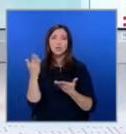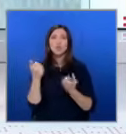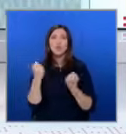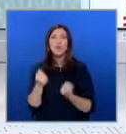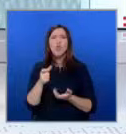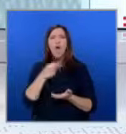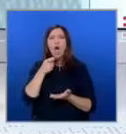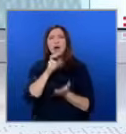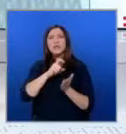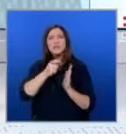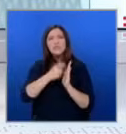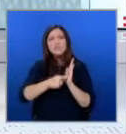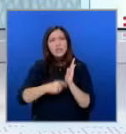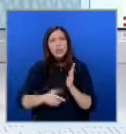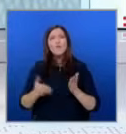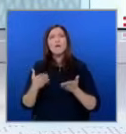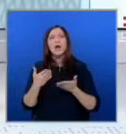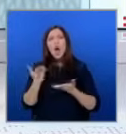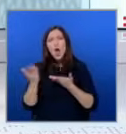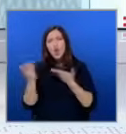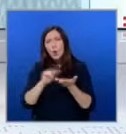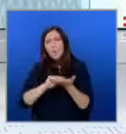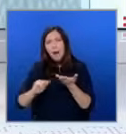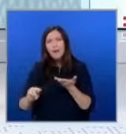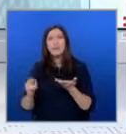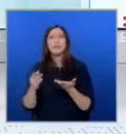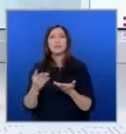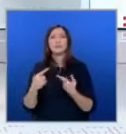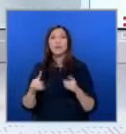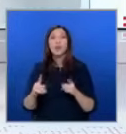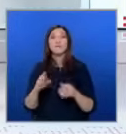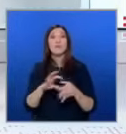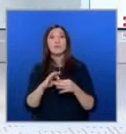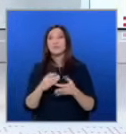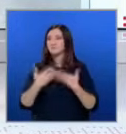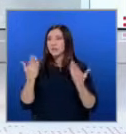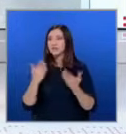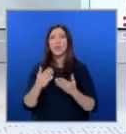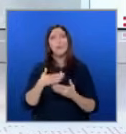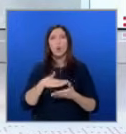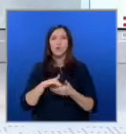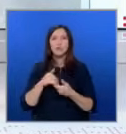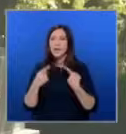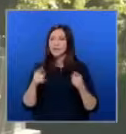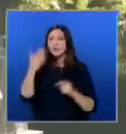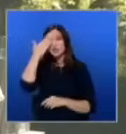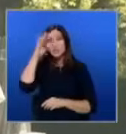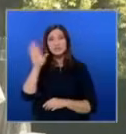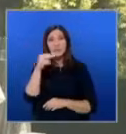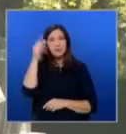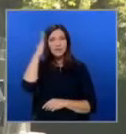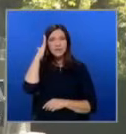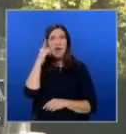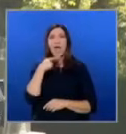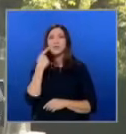романи, стихосбирки и разкази. Във връзка с празника са организирани различни чествания из цялата страна.